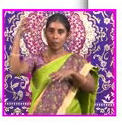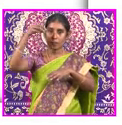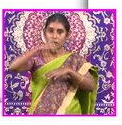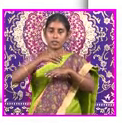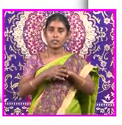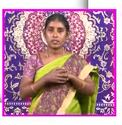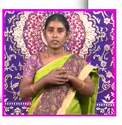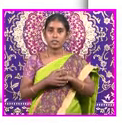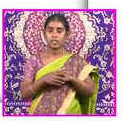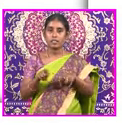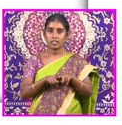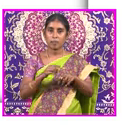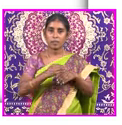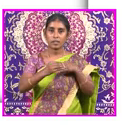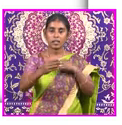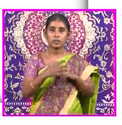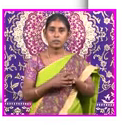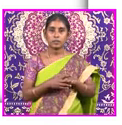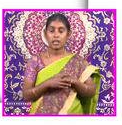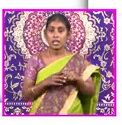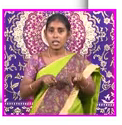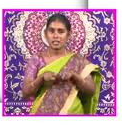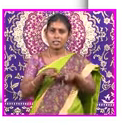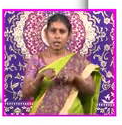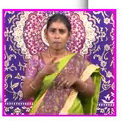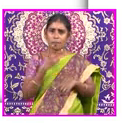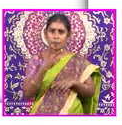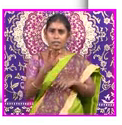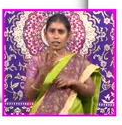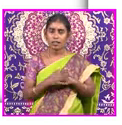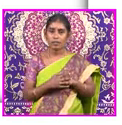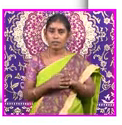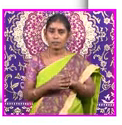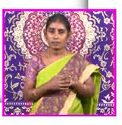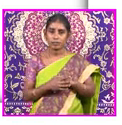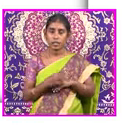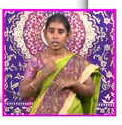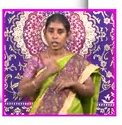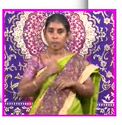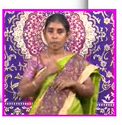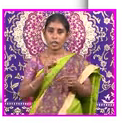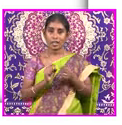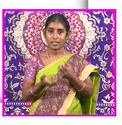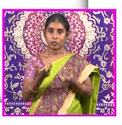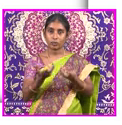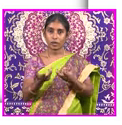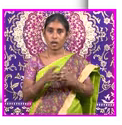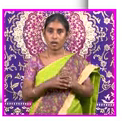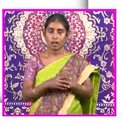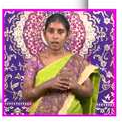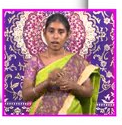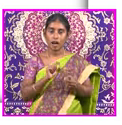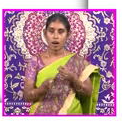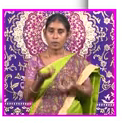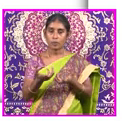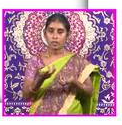வச்சோடனே தீ வந்து மேல் நோக்கி பரவும், பாத்திரத்தில் தண்ணி ஊற்றுறோம், தண்ணி வந்து மேல் பகுதியிலேருந்து ஹீட் ஆகுமா கீழ்ப்பகுதியிலேருந்து தரணுமா, கண்டிப்பாக